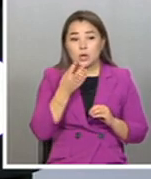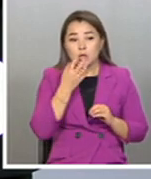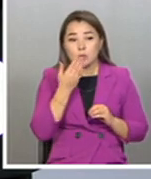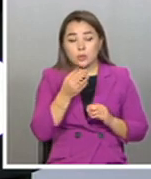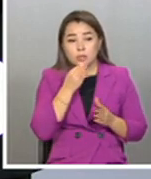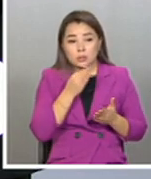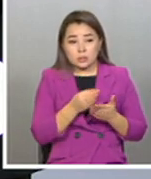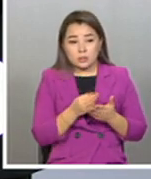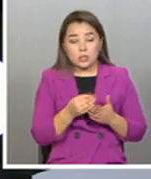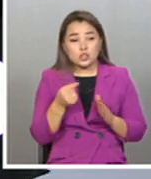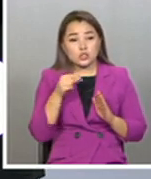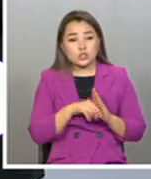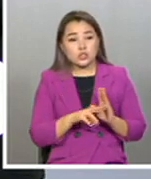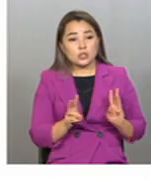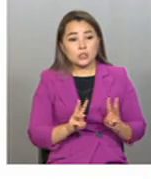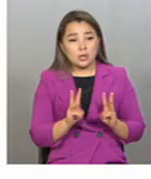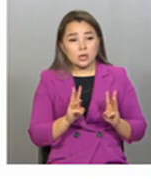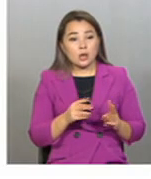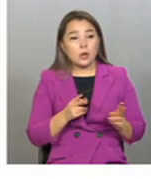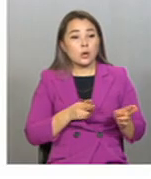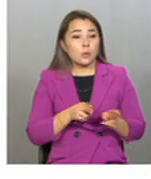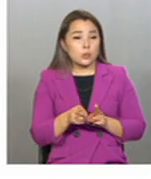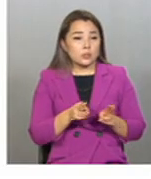жылулық, яғни іштей жану қозғалтқыштарымен және